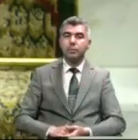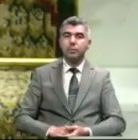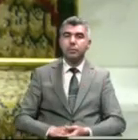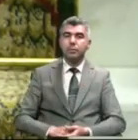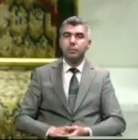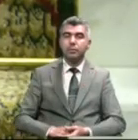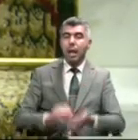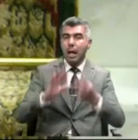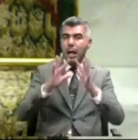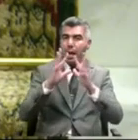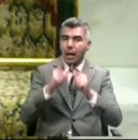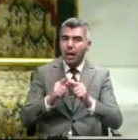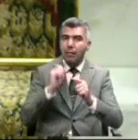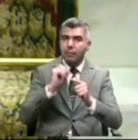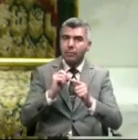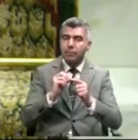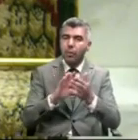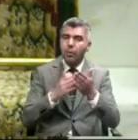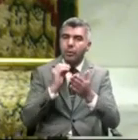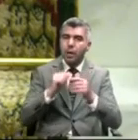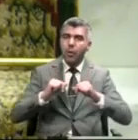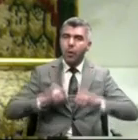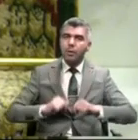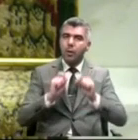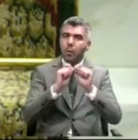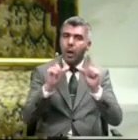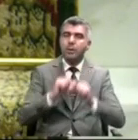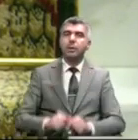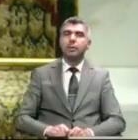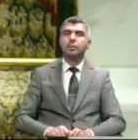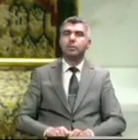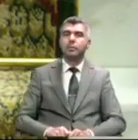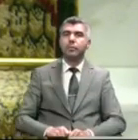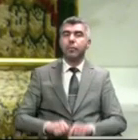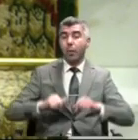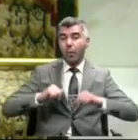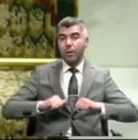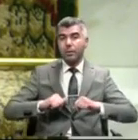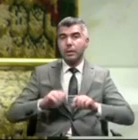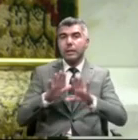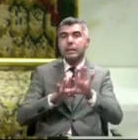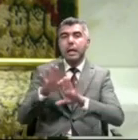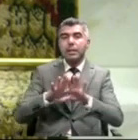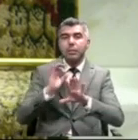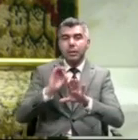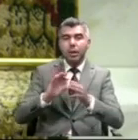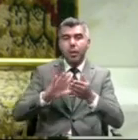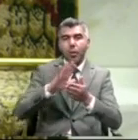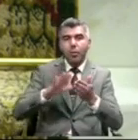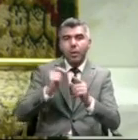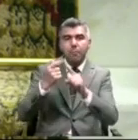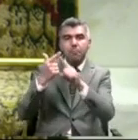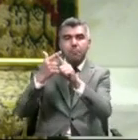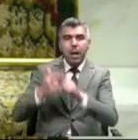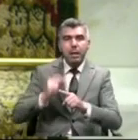والارقام اللي هي الوزير وكانت واضحه جدا السيد الوزير المحترم ان التدبير الماليه العموميه ببلادنا موضوع